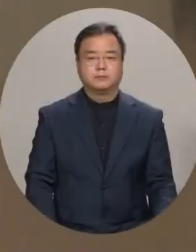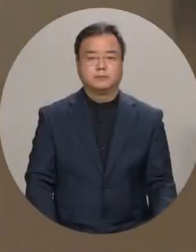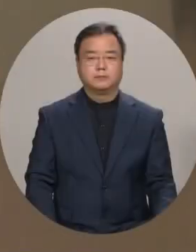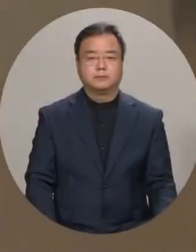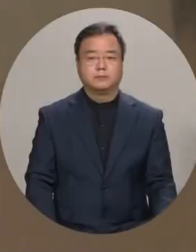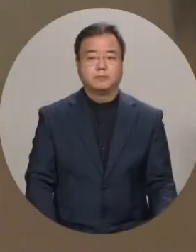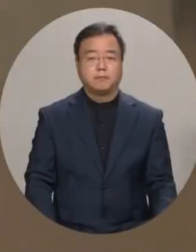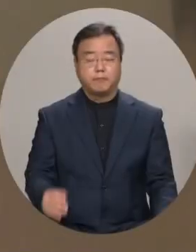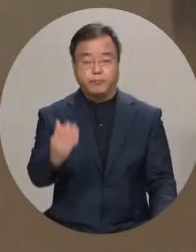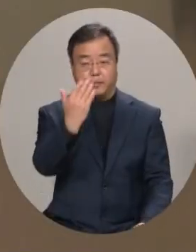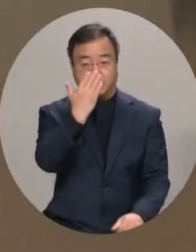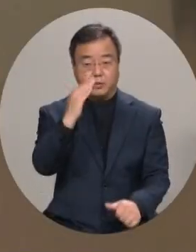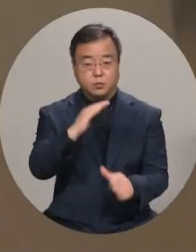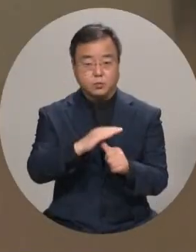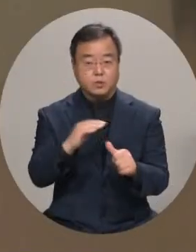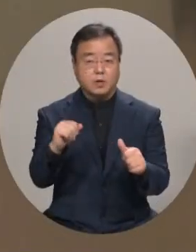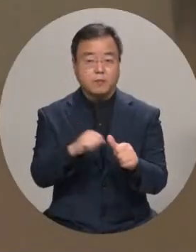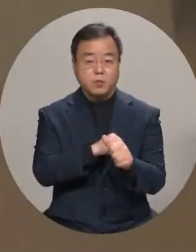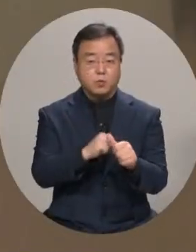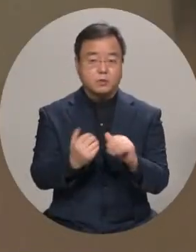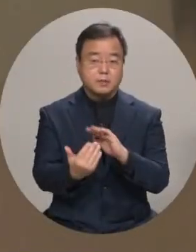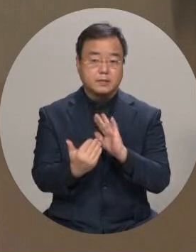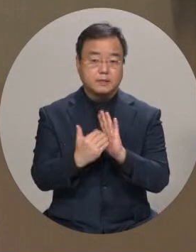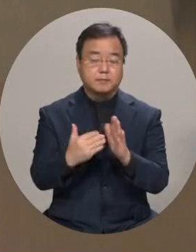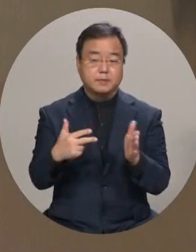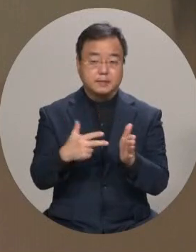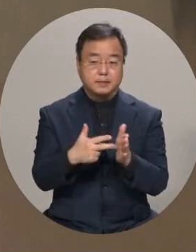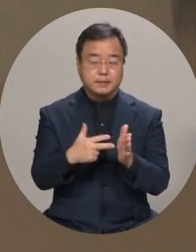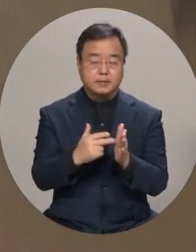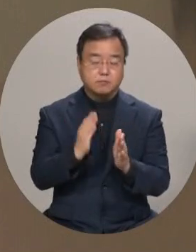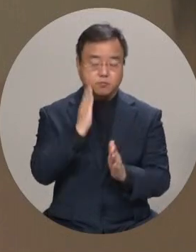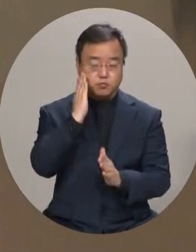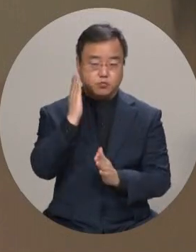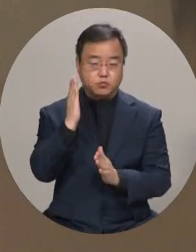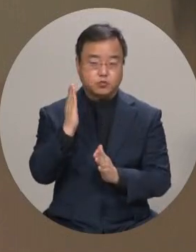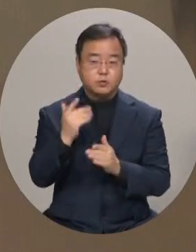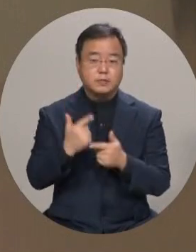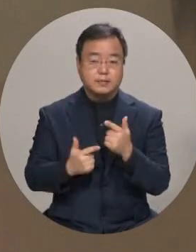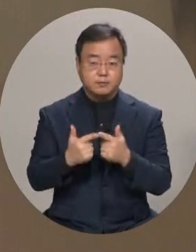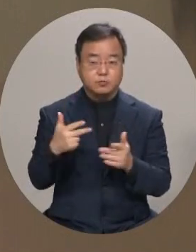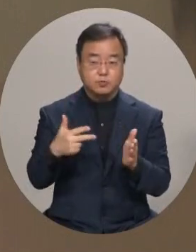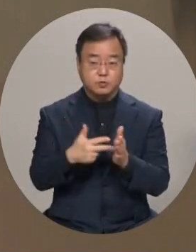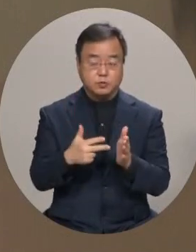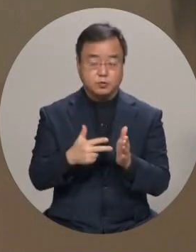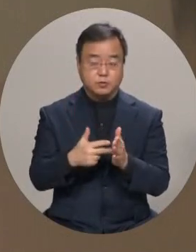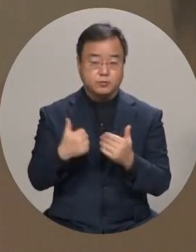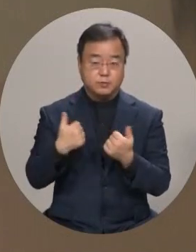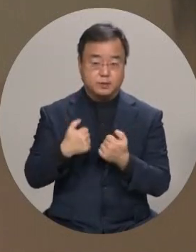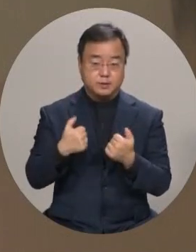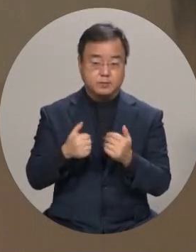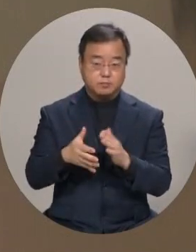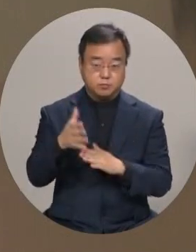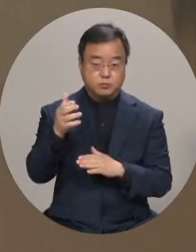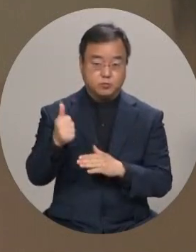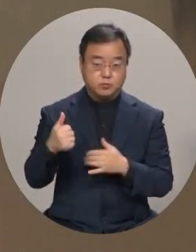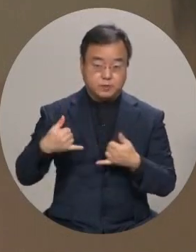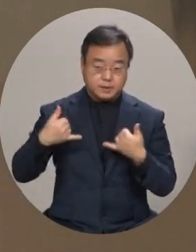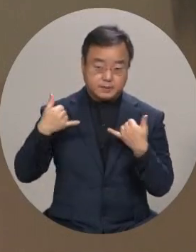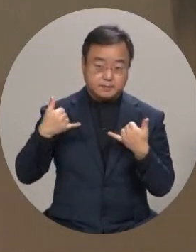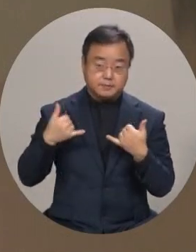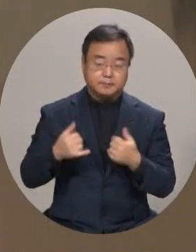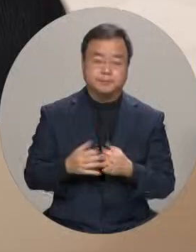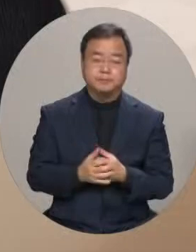네, 청소년 폭력 예방 재단인 푸른나무 재단의 최선희 상담 본부장 전화로 연결돼 있습니다.